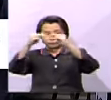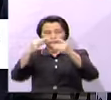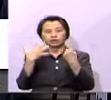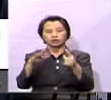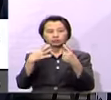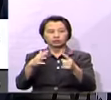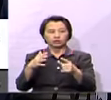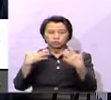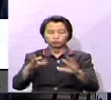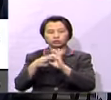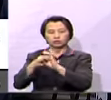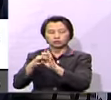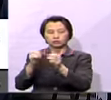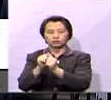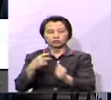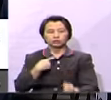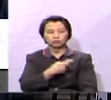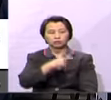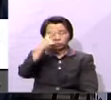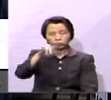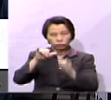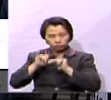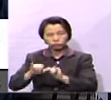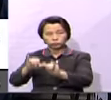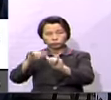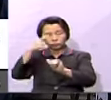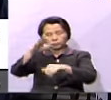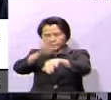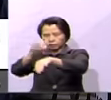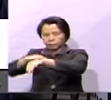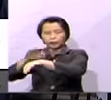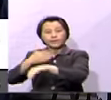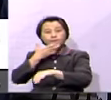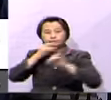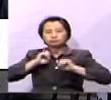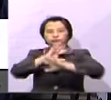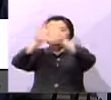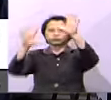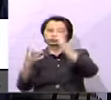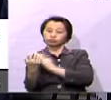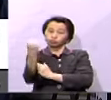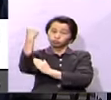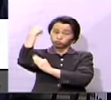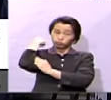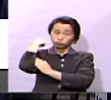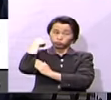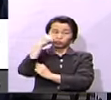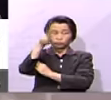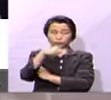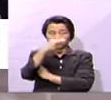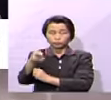15 ke 20 masjid sudah bekerjasama dengan kami untuk meneruskan gelombang-gelombang Fajar Sejuta Pemuda dengan hashtag Fajar